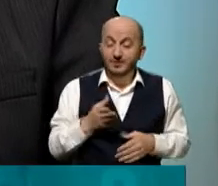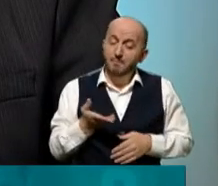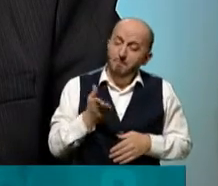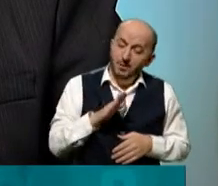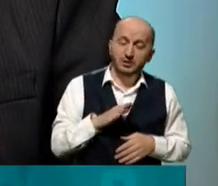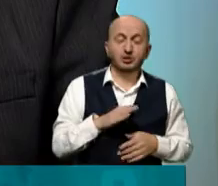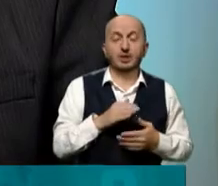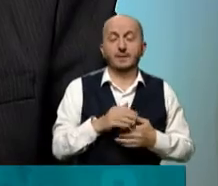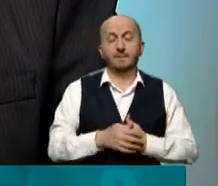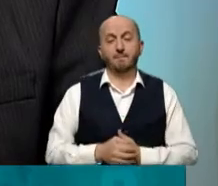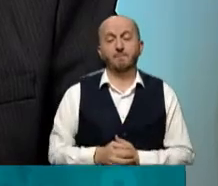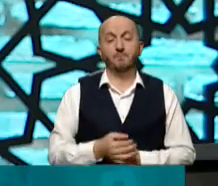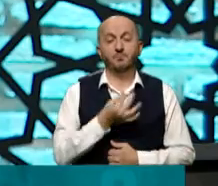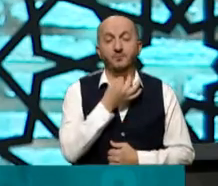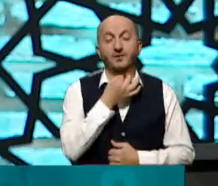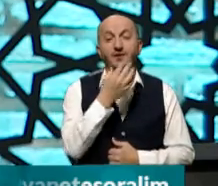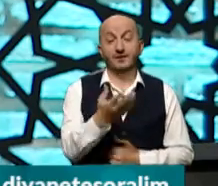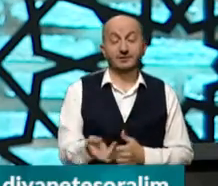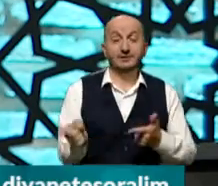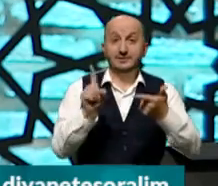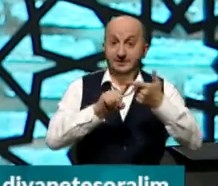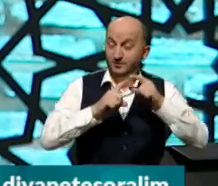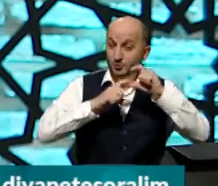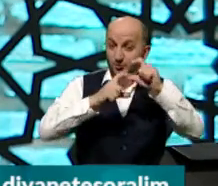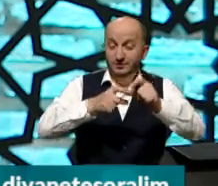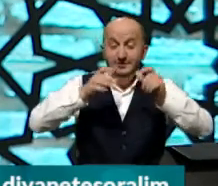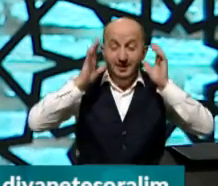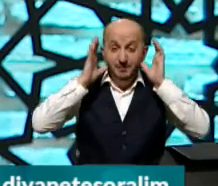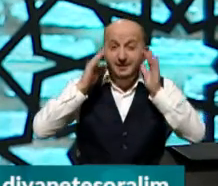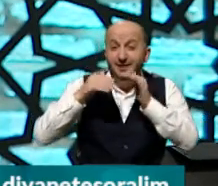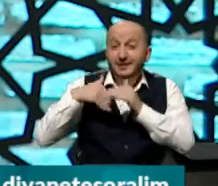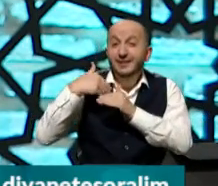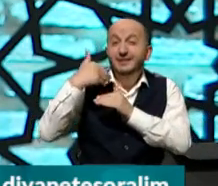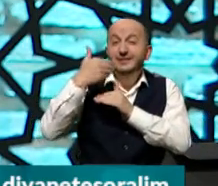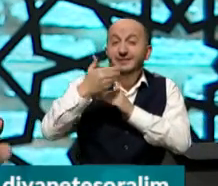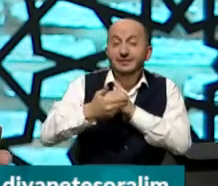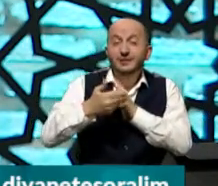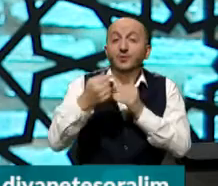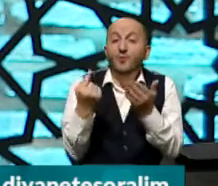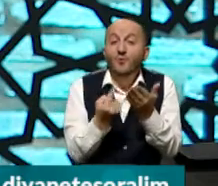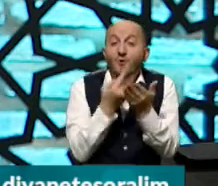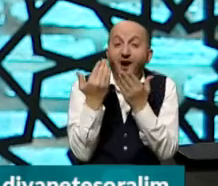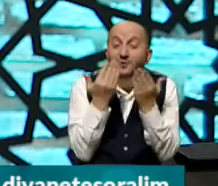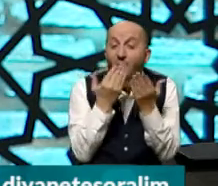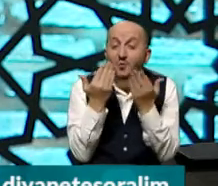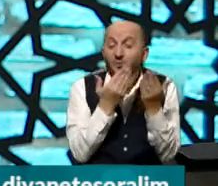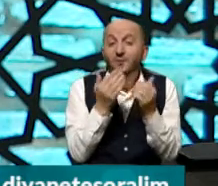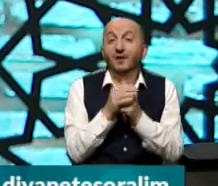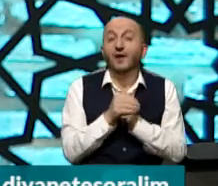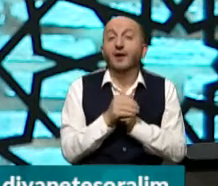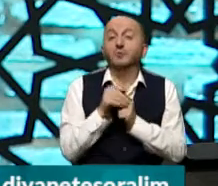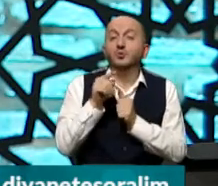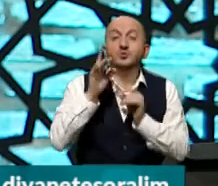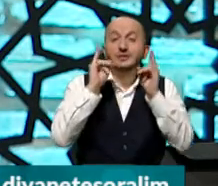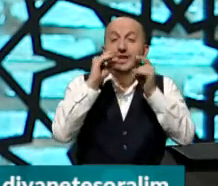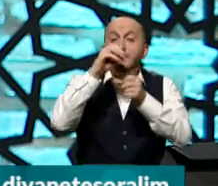Evet. Peki, teşekkür ederiz değerli hocam. İkinci sorusu Hasan Bey, namazlardan sonra mihrabiyeler okunuyor, aşırı şerifler okunuyor. Bunu gerek